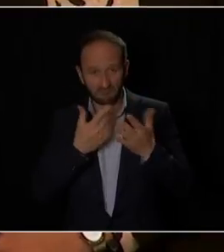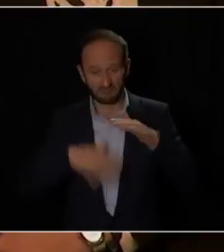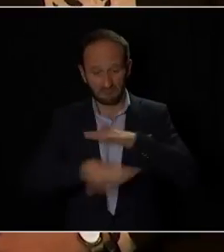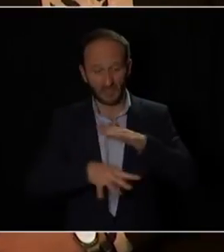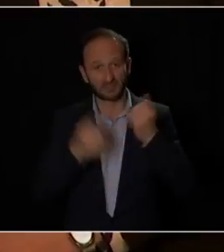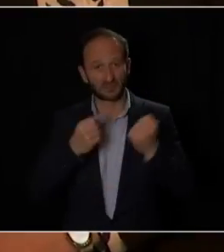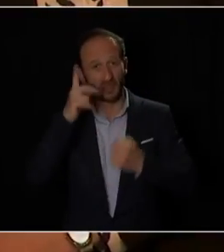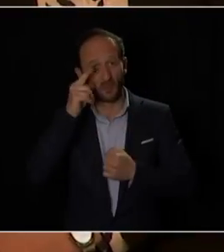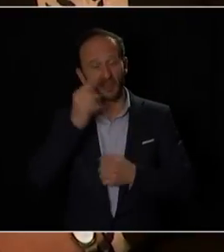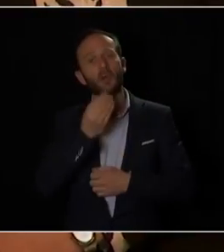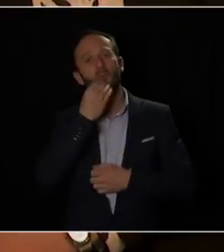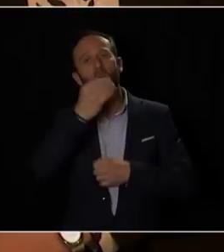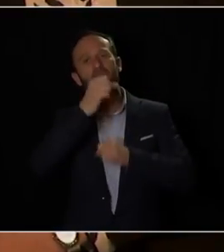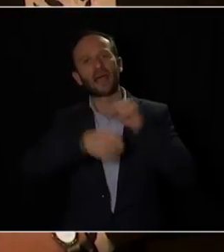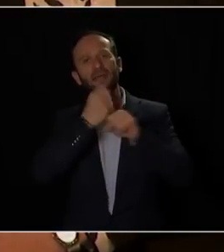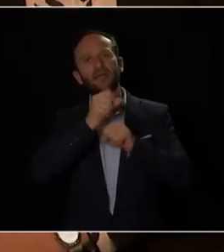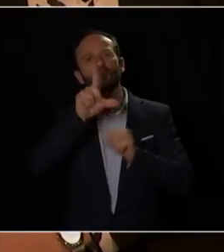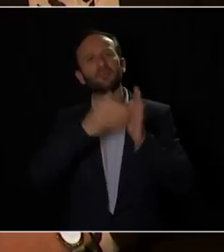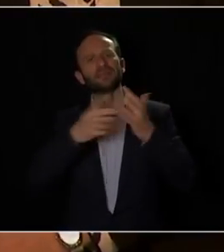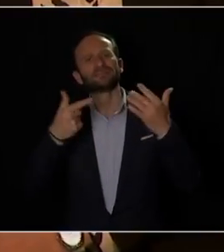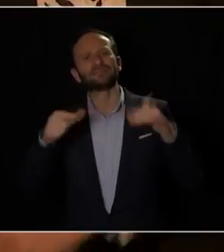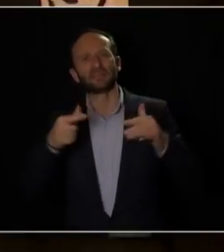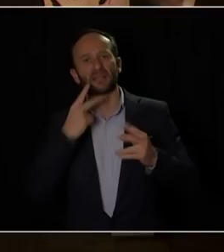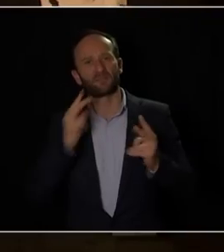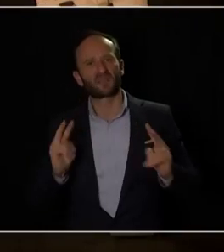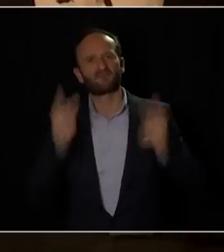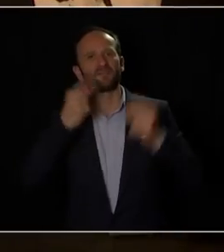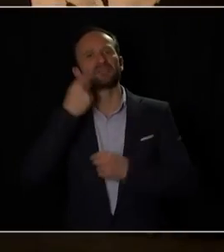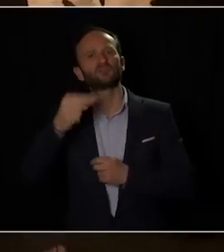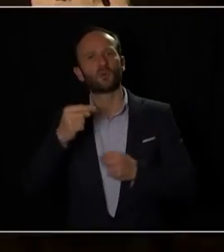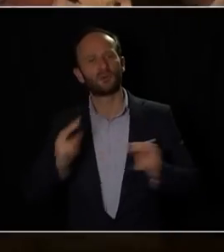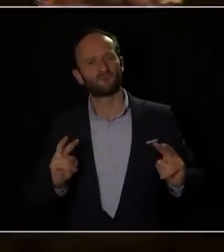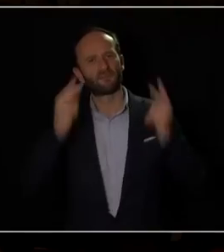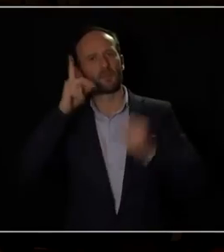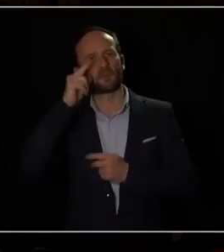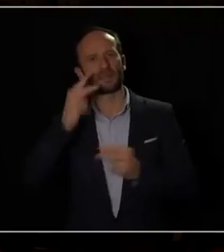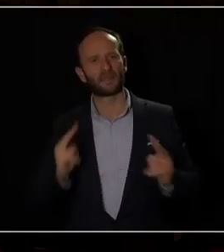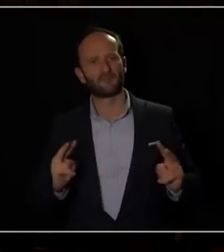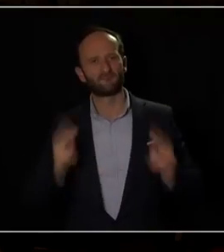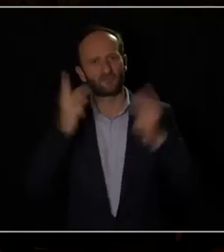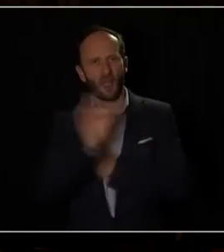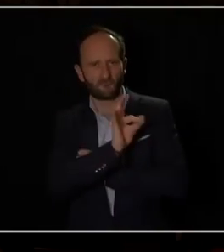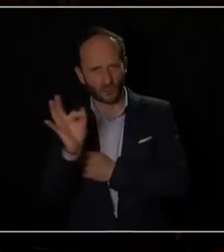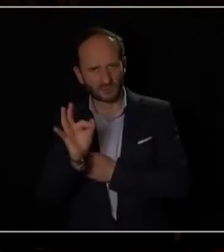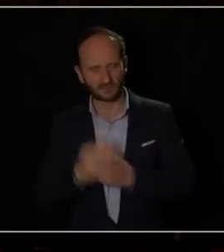année 2017 à vous toutes et à vous tous. Vive Dijon, vive la République et vive la France.